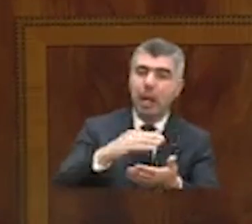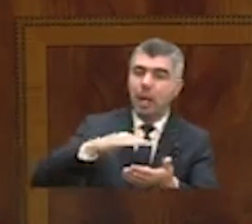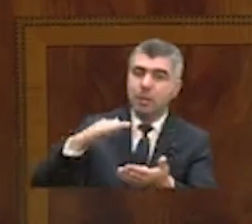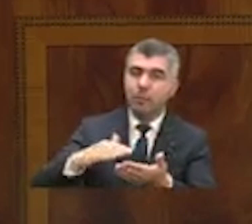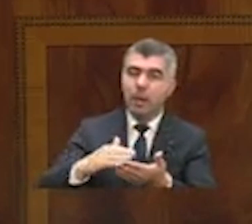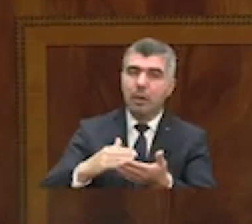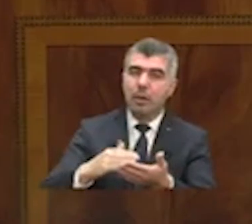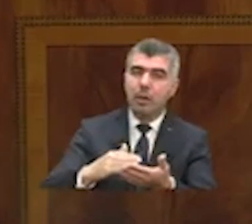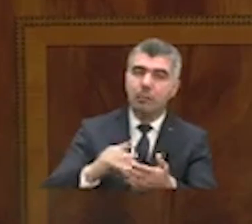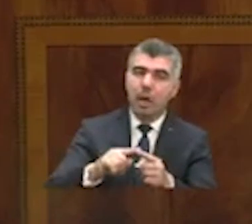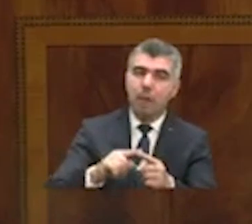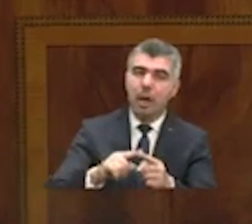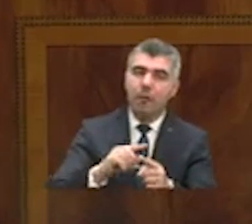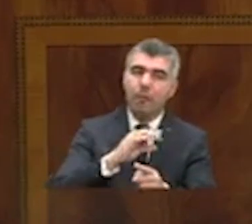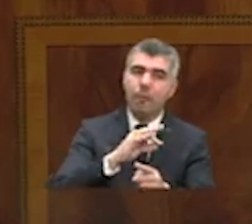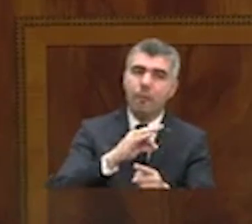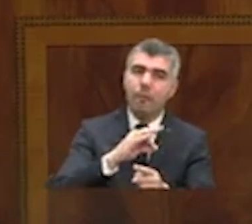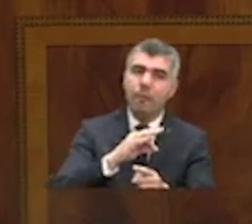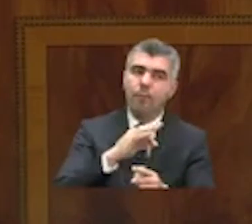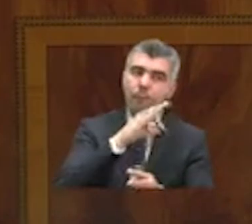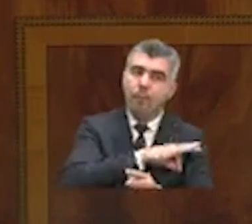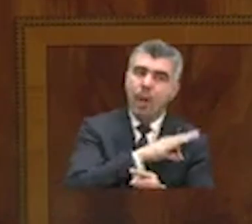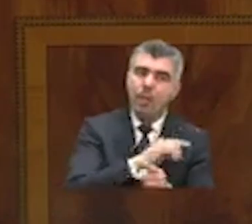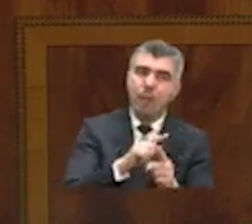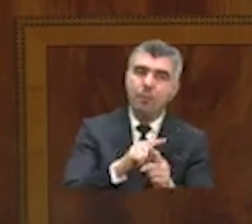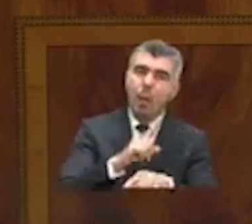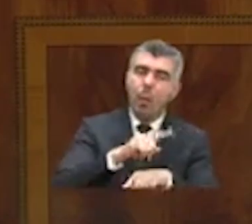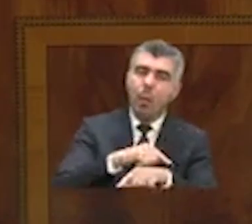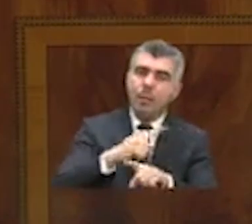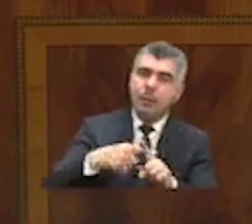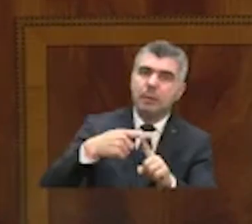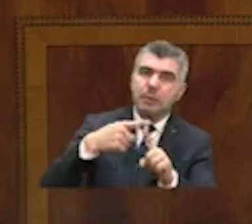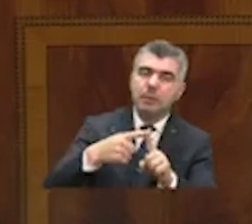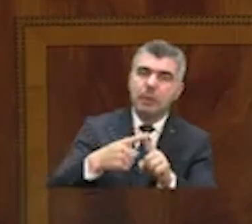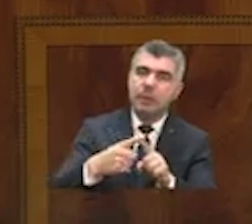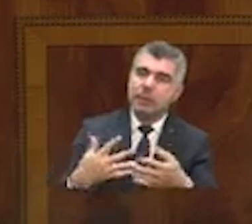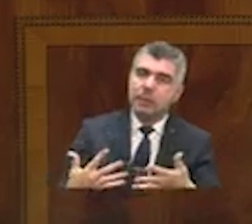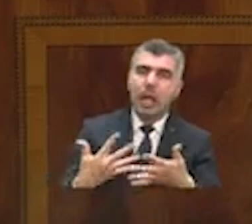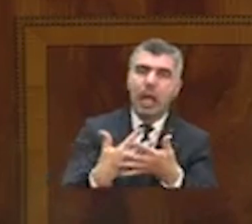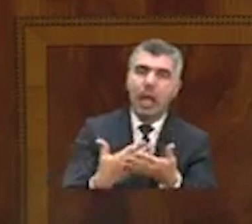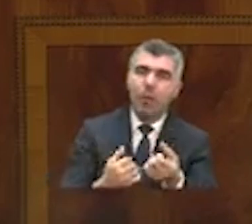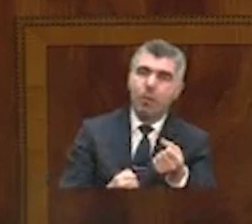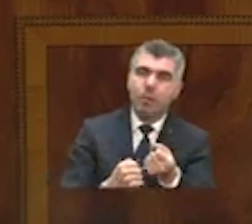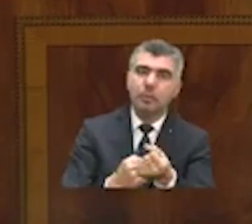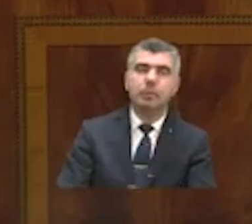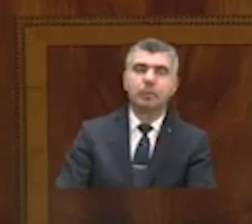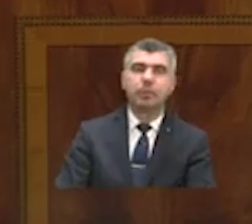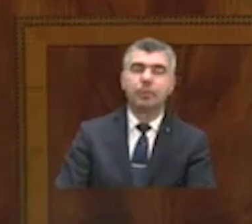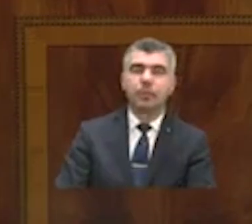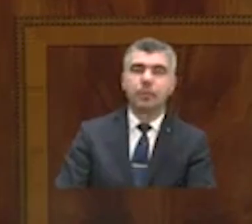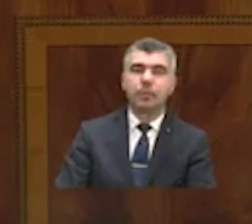باش نربحوا شويه ديال ذاك الوقت اللي ضاع بتعاون ديال كل الاطراف، ونتمناو